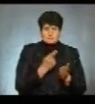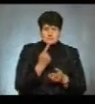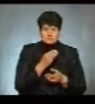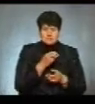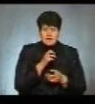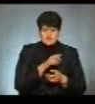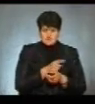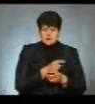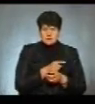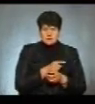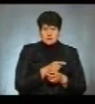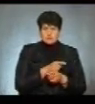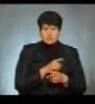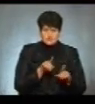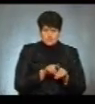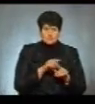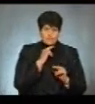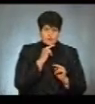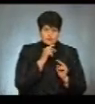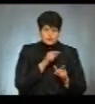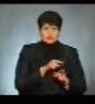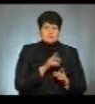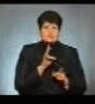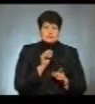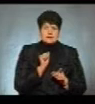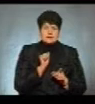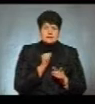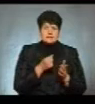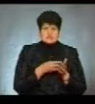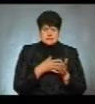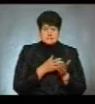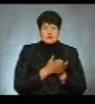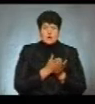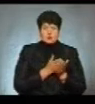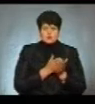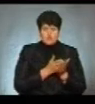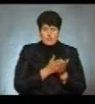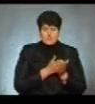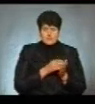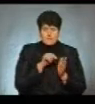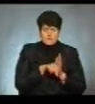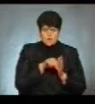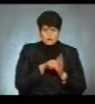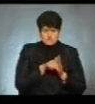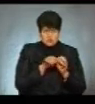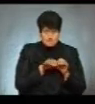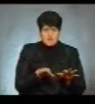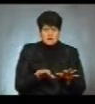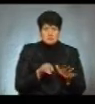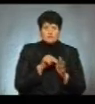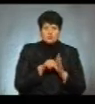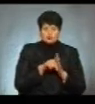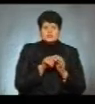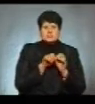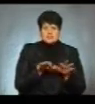то також звернути увагу на тарифи і на обслуговування саме внутрішніх мереж. Так, внутрішніх